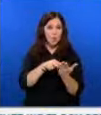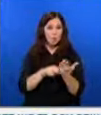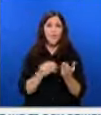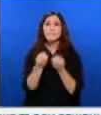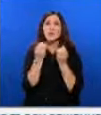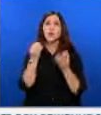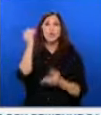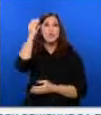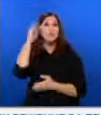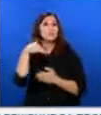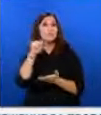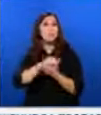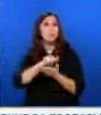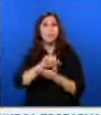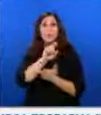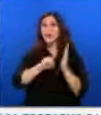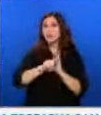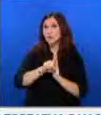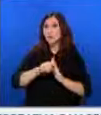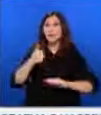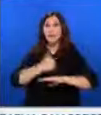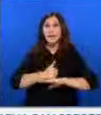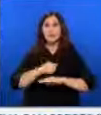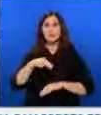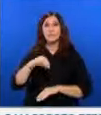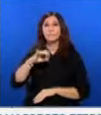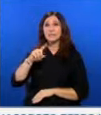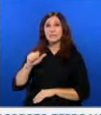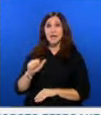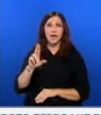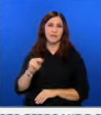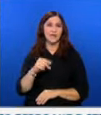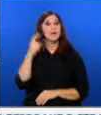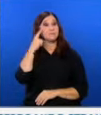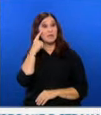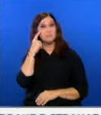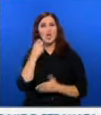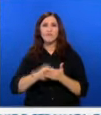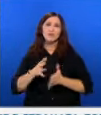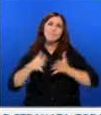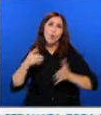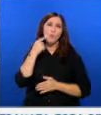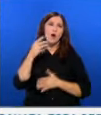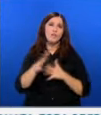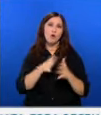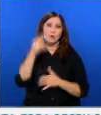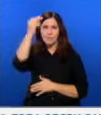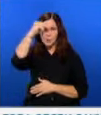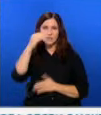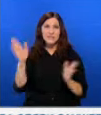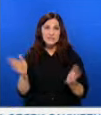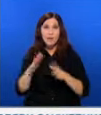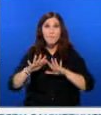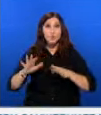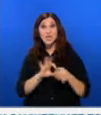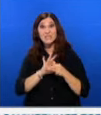науки. След публикуването на резултатите, директорът на PISA каза: смятам, че твърде много млади хора в България са станали